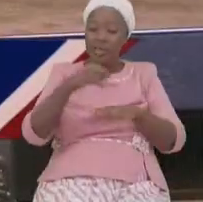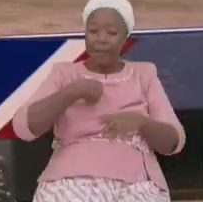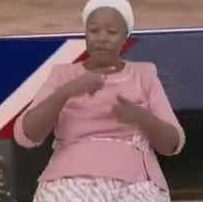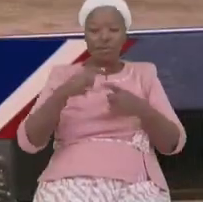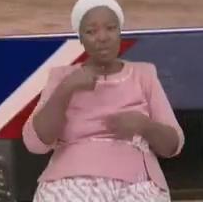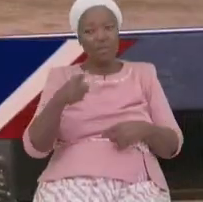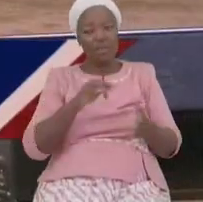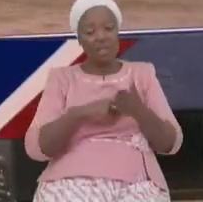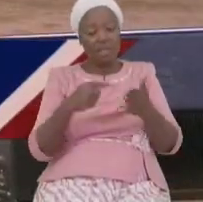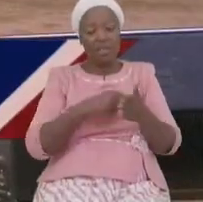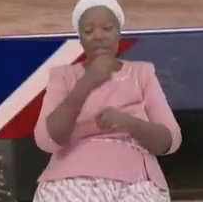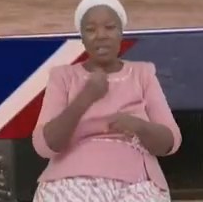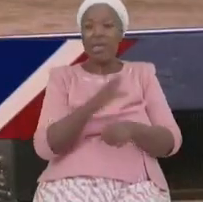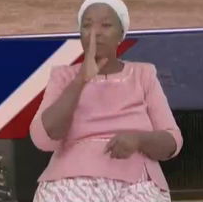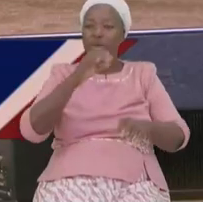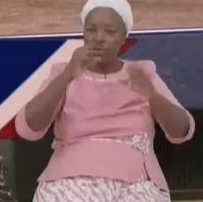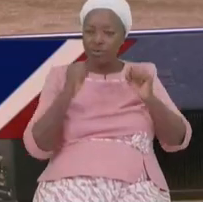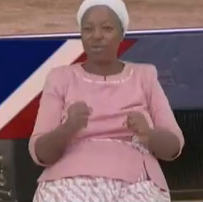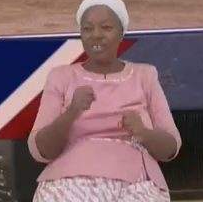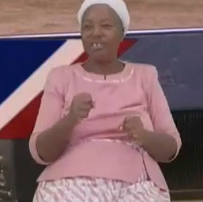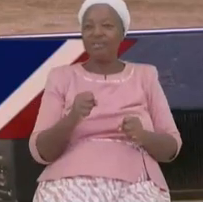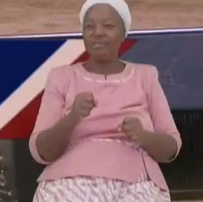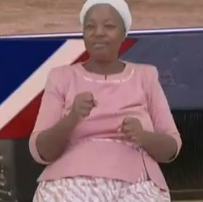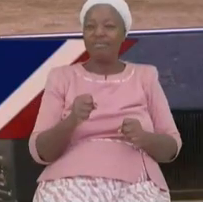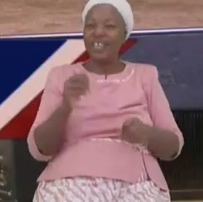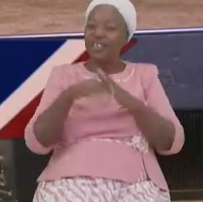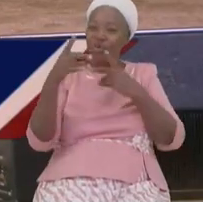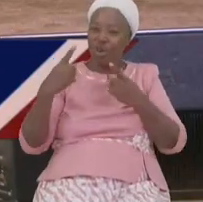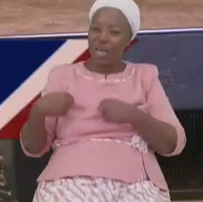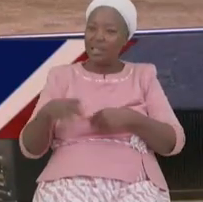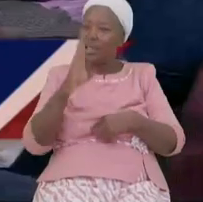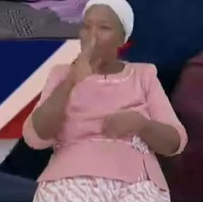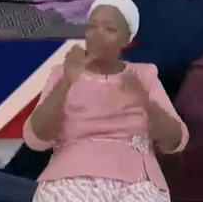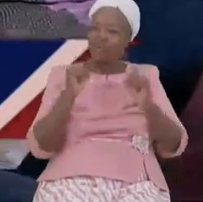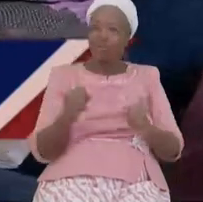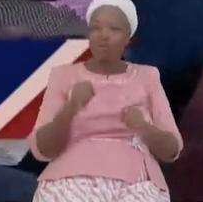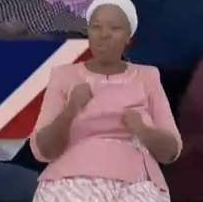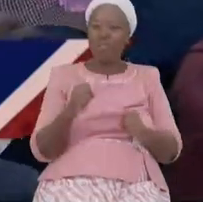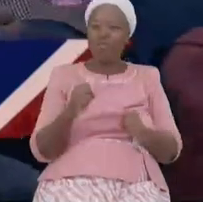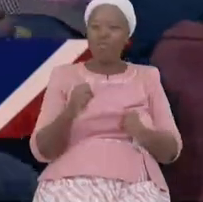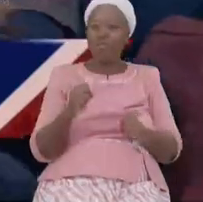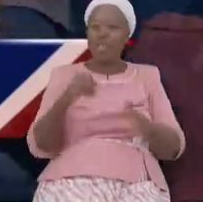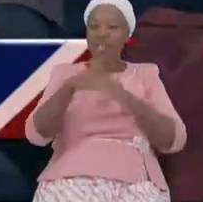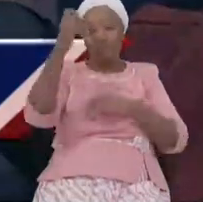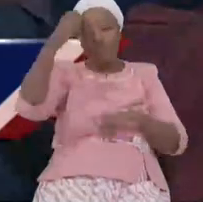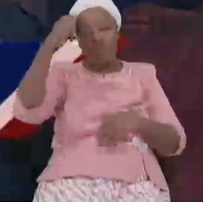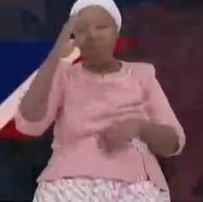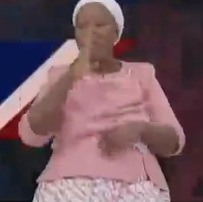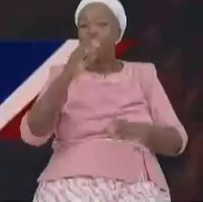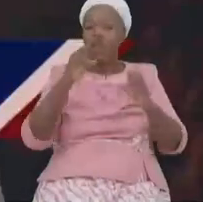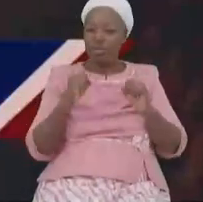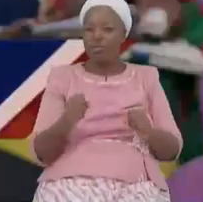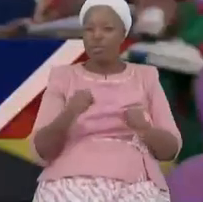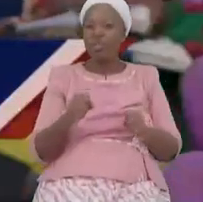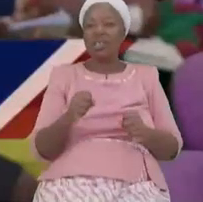es fort. Dans ton cœur, prends courage. Dans ton esprit, prends courage.